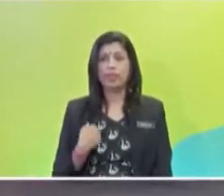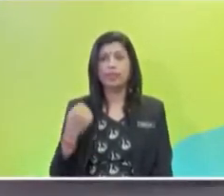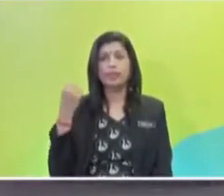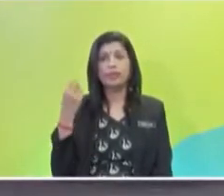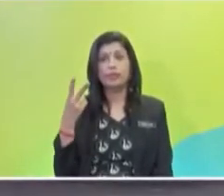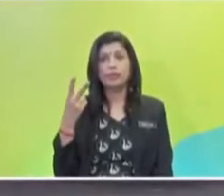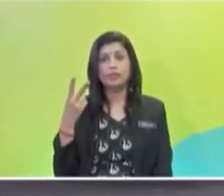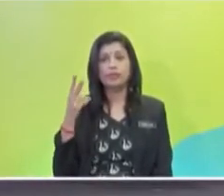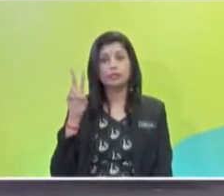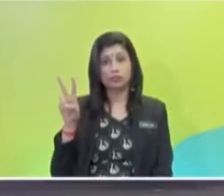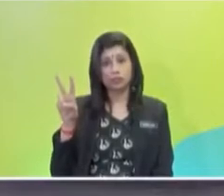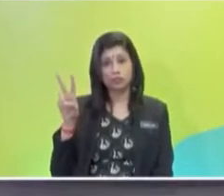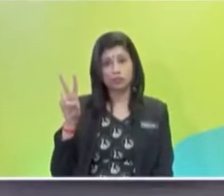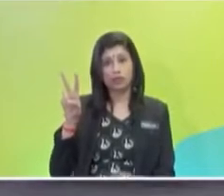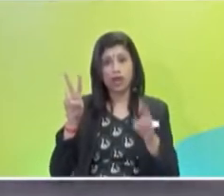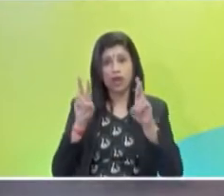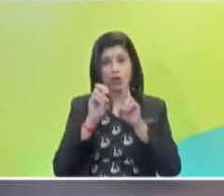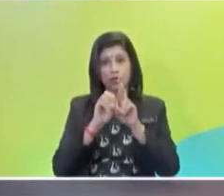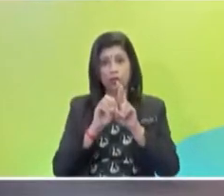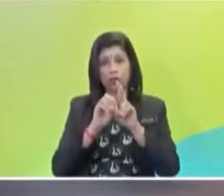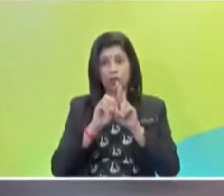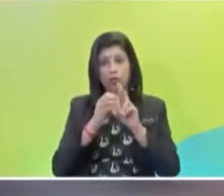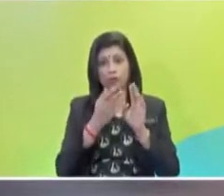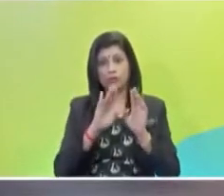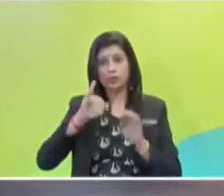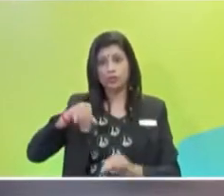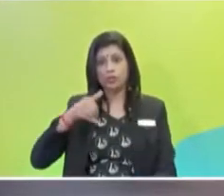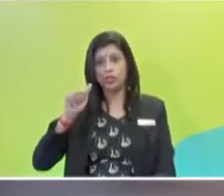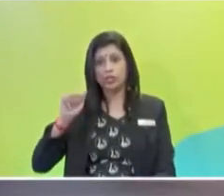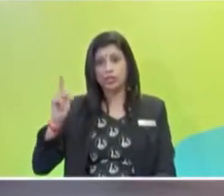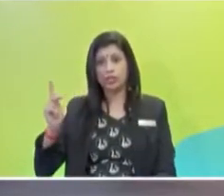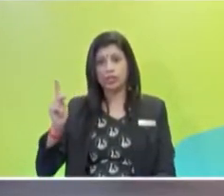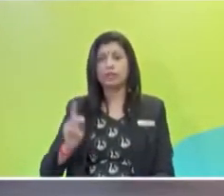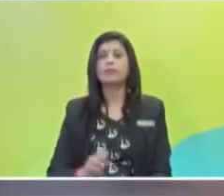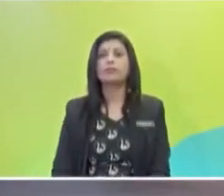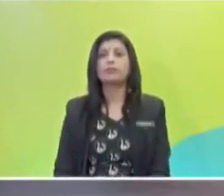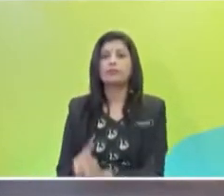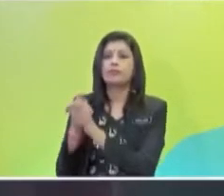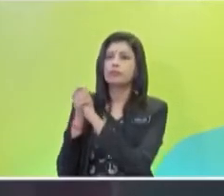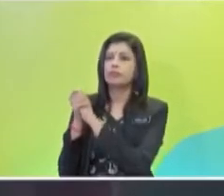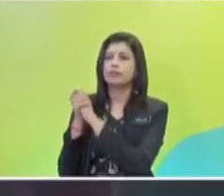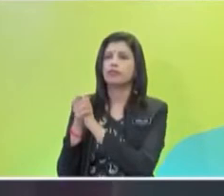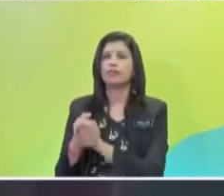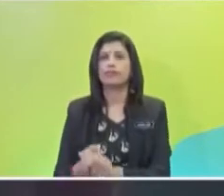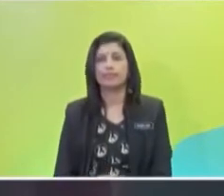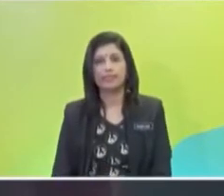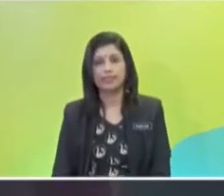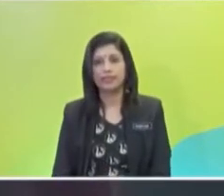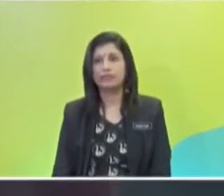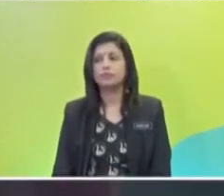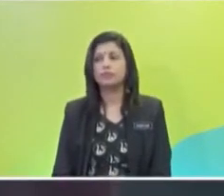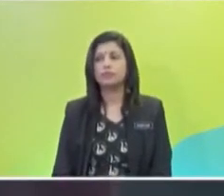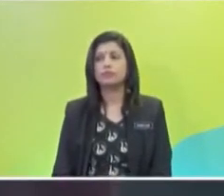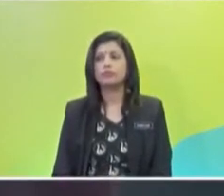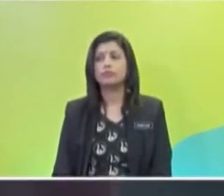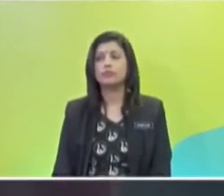situ? Dua cikgu. Rojak. Rojak. Betul. Tahniah. Okey, jom kita lihat